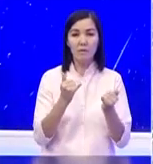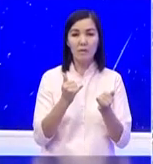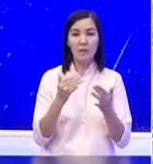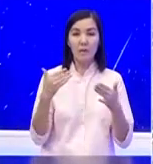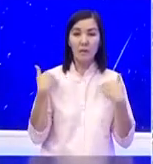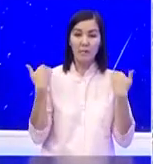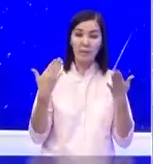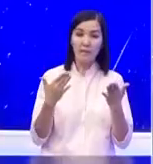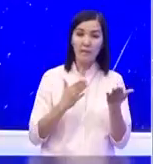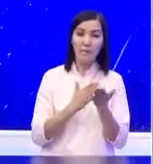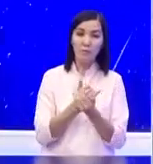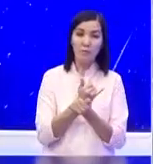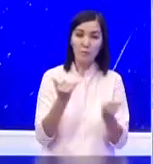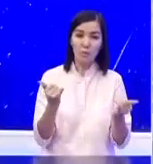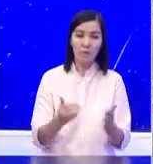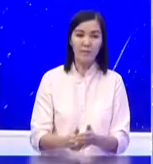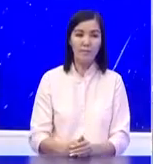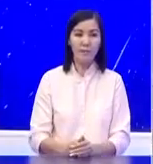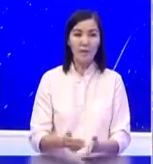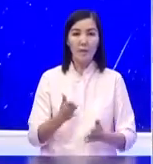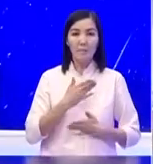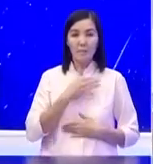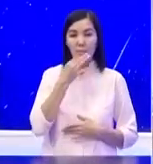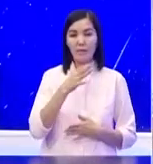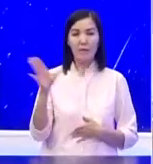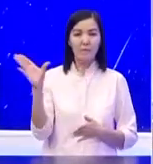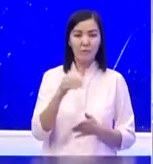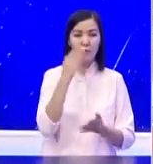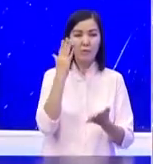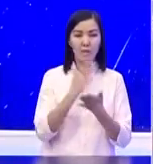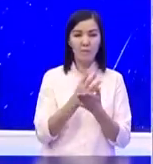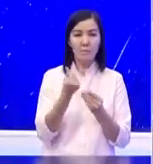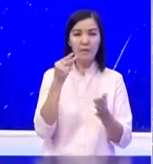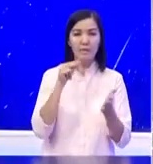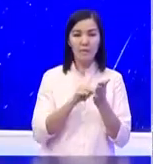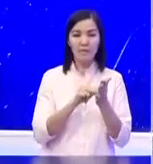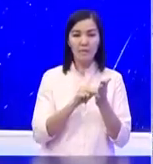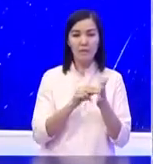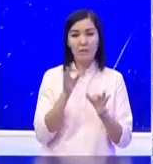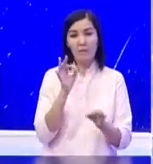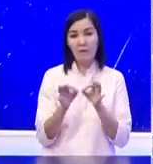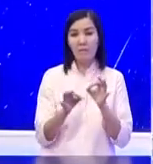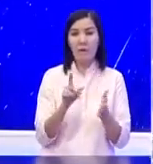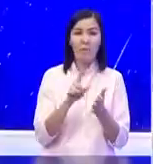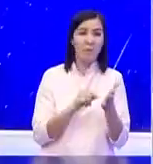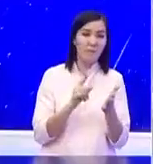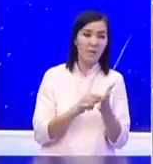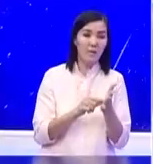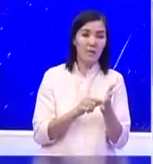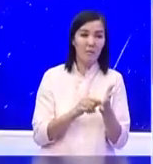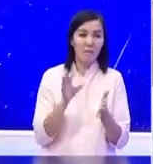приветливым персоналом. Мне понравился, например, все есть по ценам, по нашим деньгам, пенсионерам.